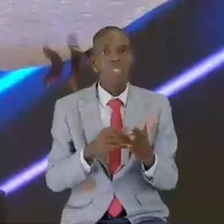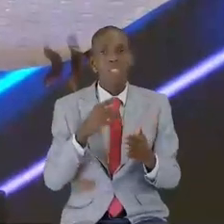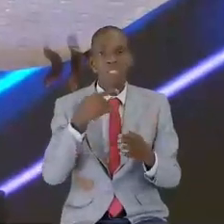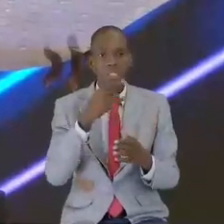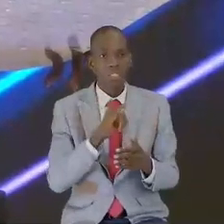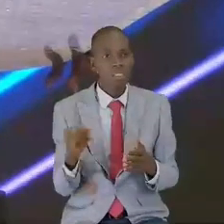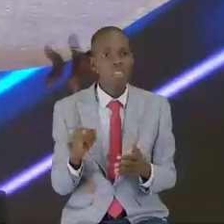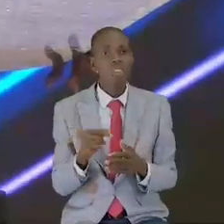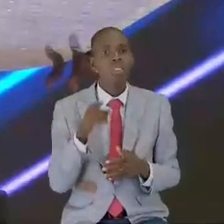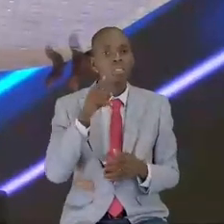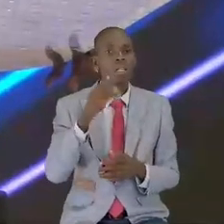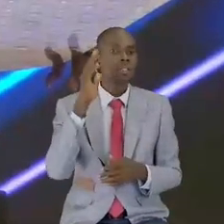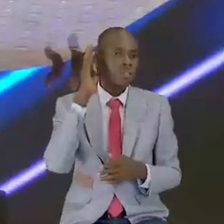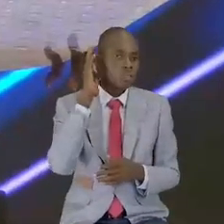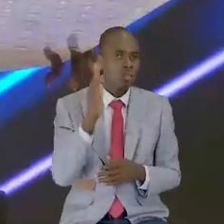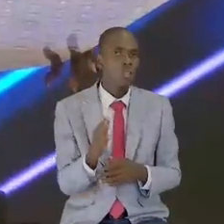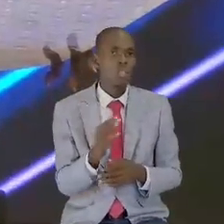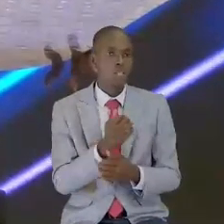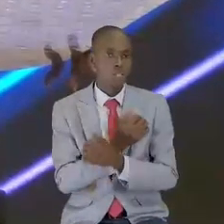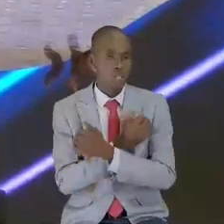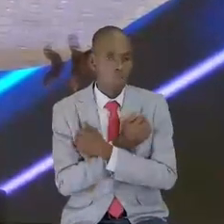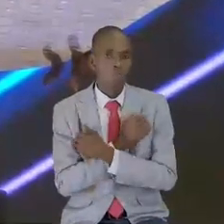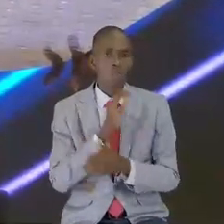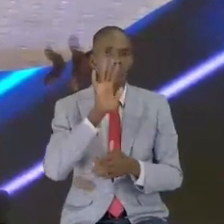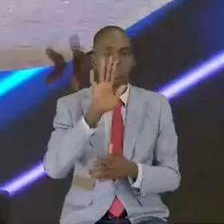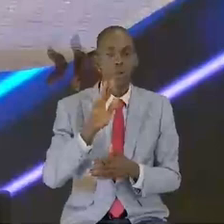comme toi-même.